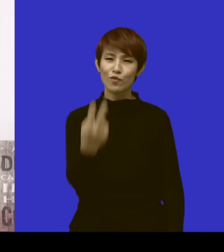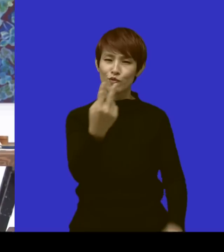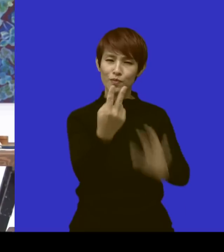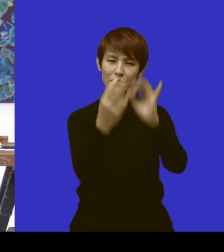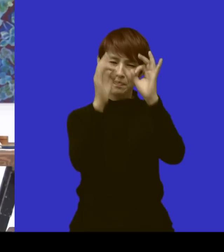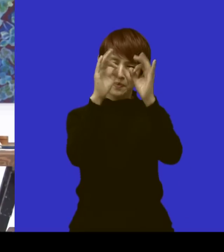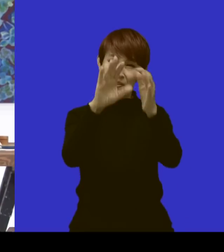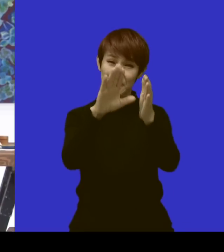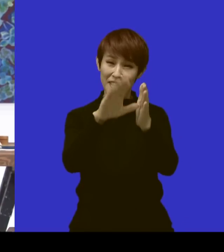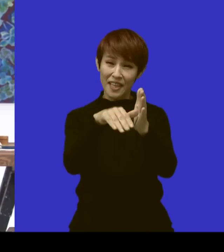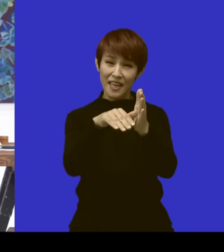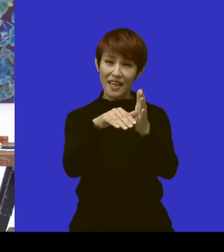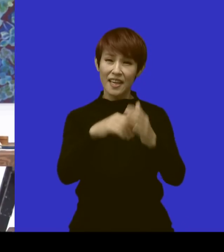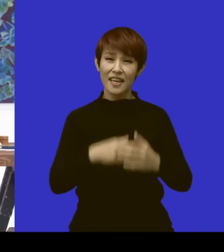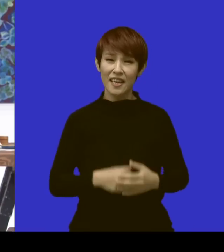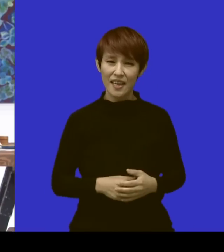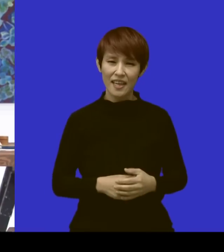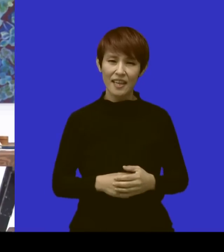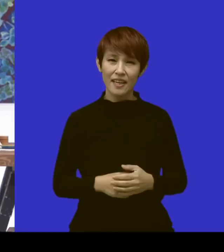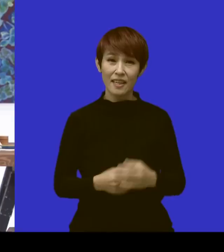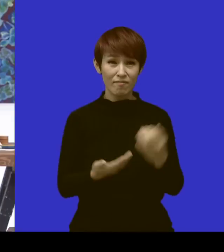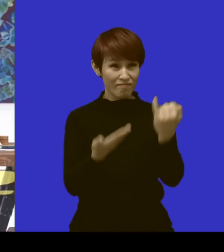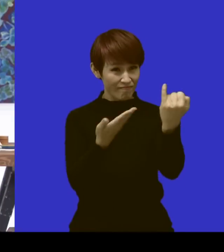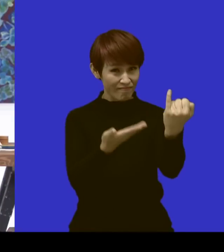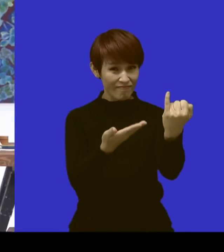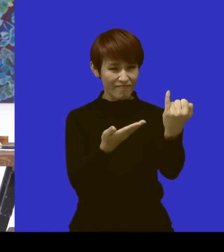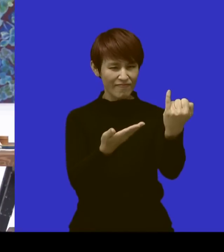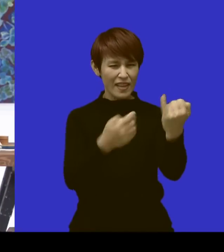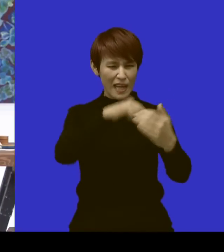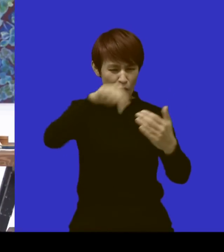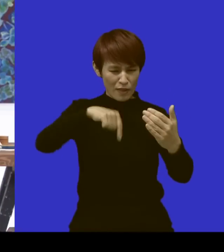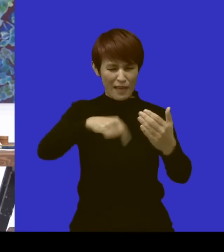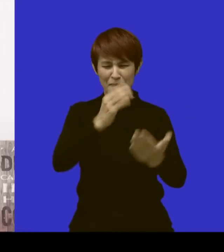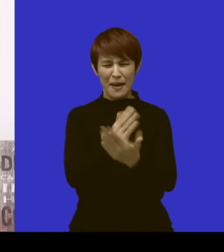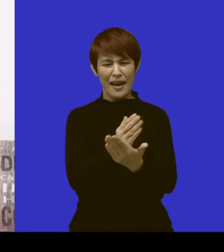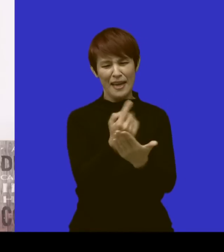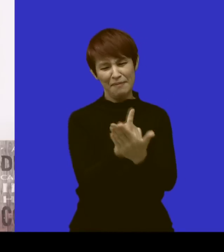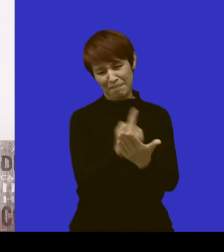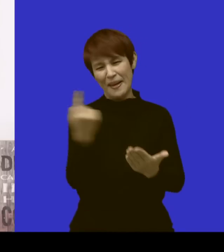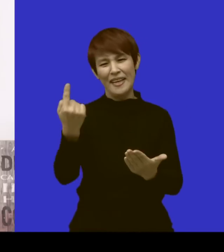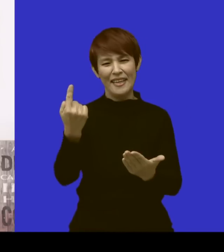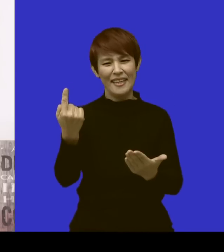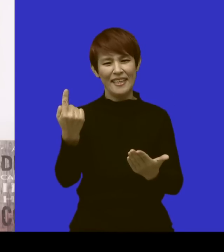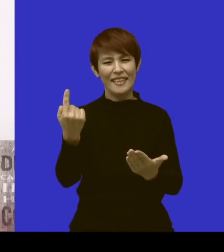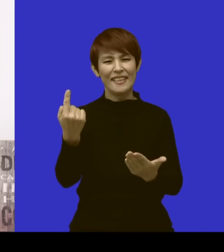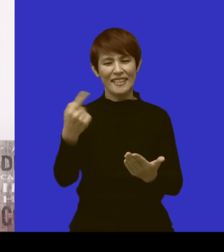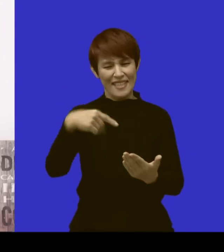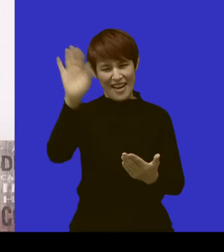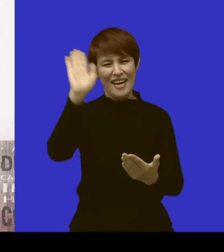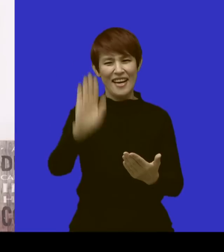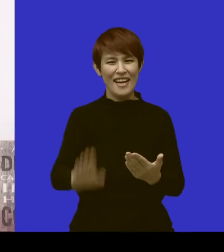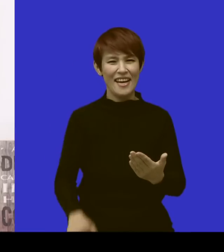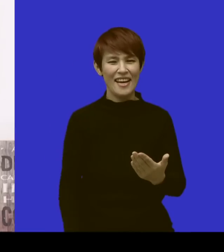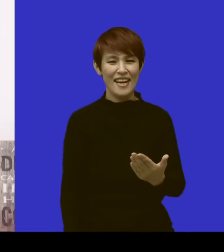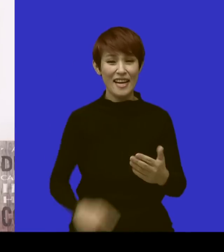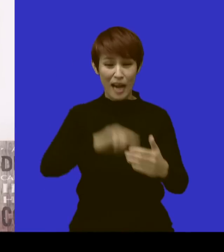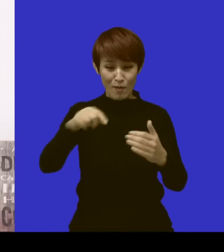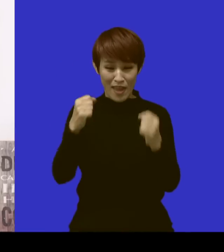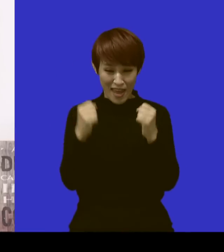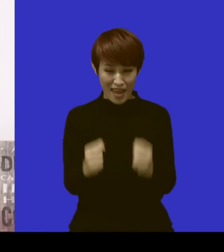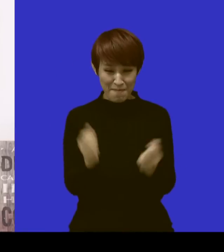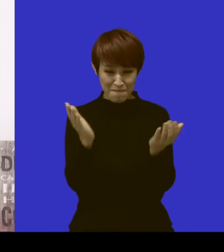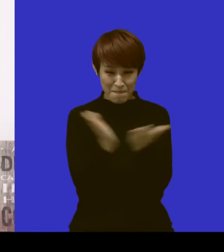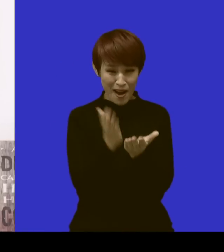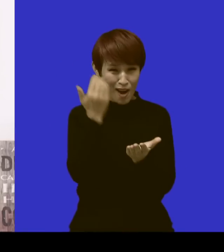때 뭐랄까 이제 오집사님 같은 경우는 이제 좀 가운데서 나오시고 코너로 좀 가시고 가운데에